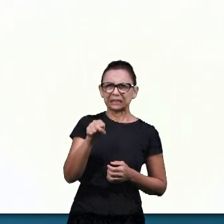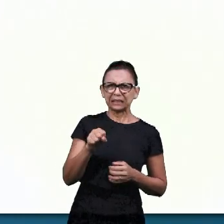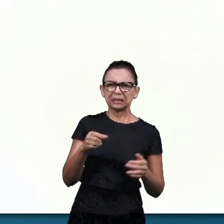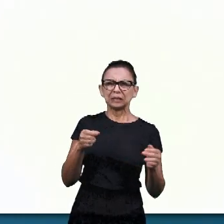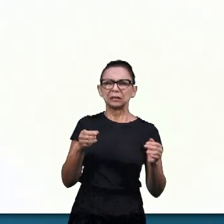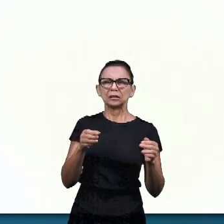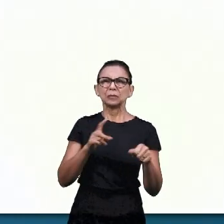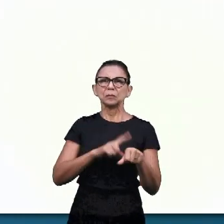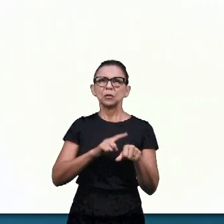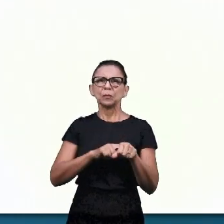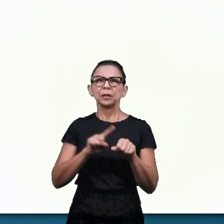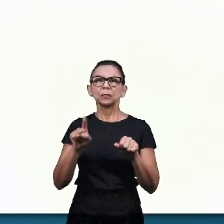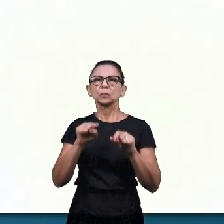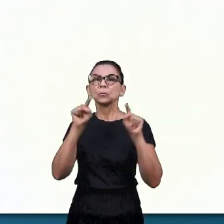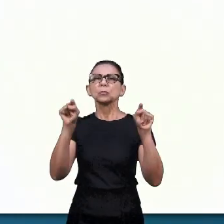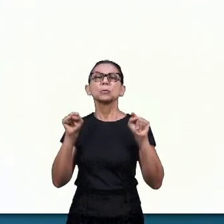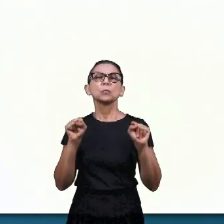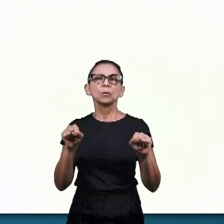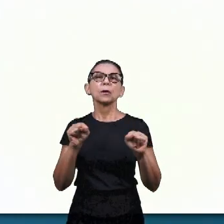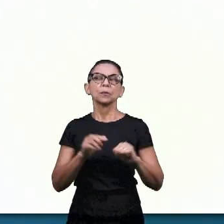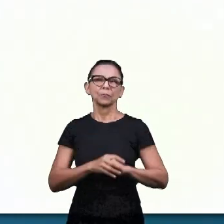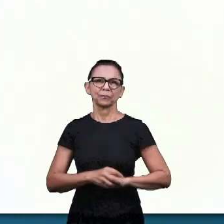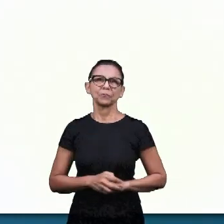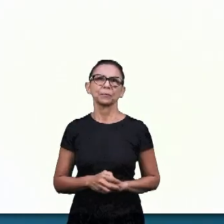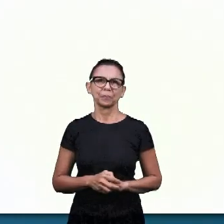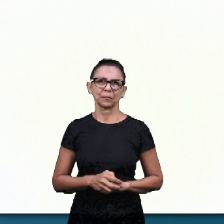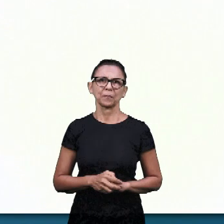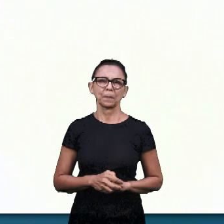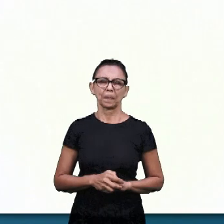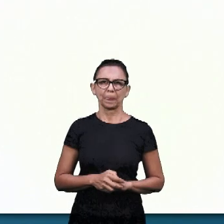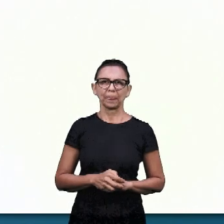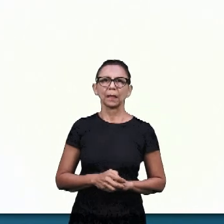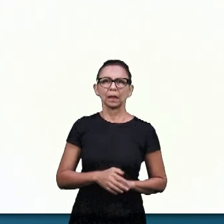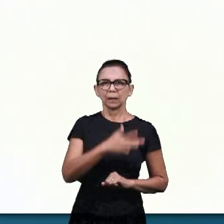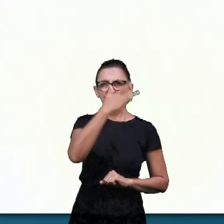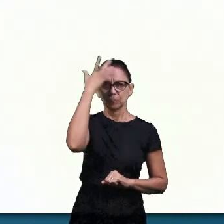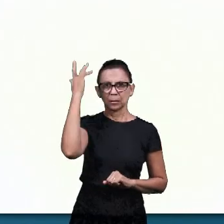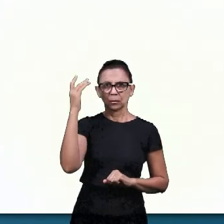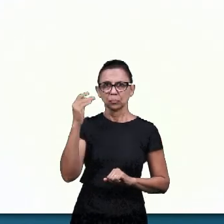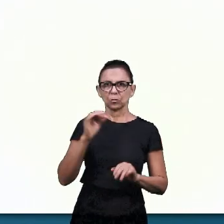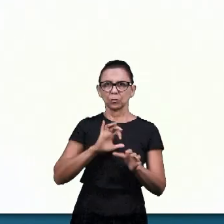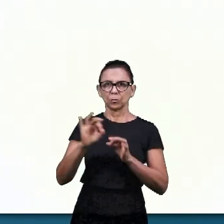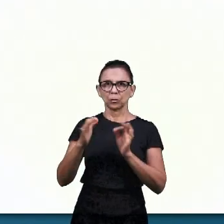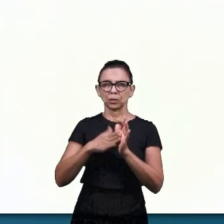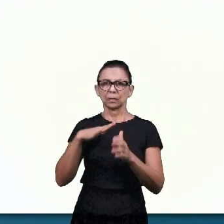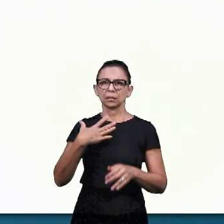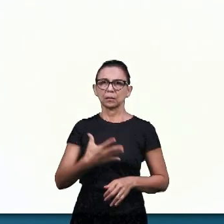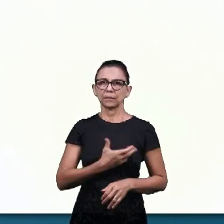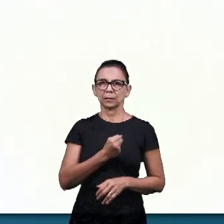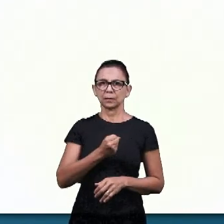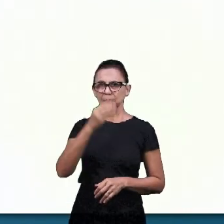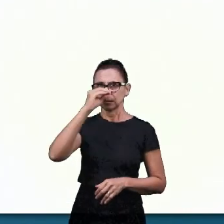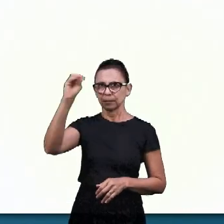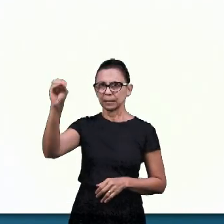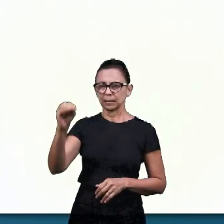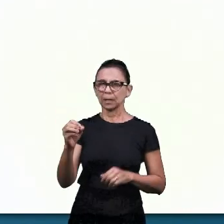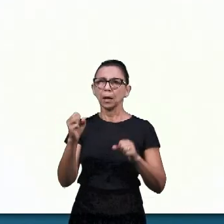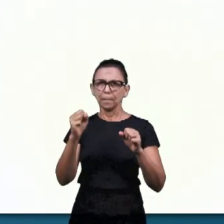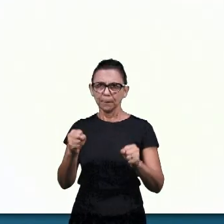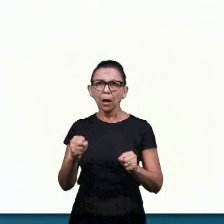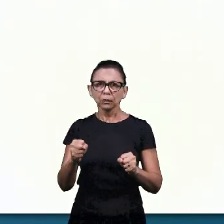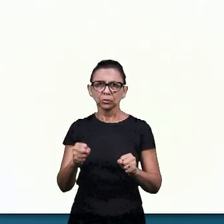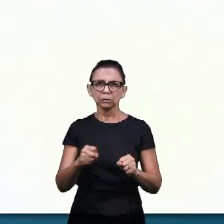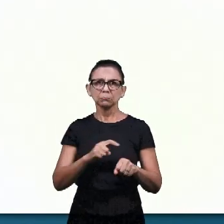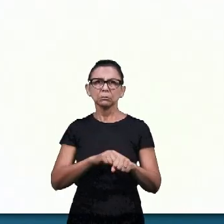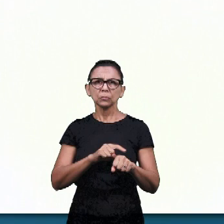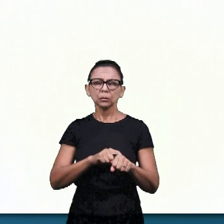à ces deux parties de la question. Est-ce que l'homme peut renier le projet de salut? Et la deuxième partie, quand